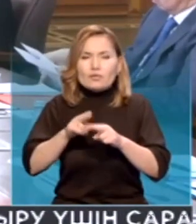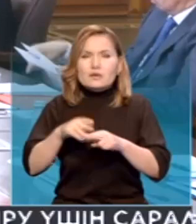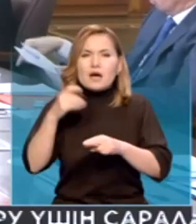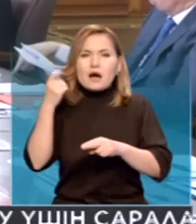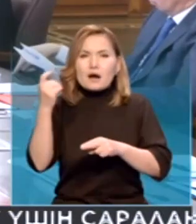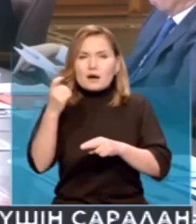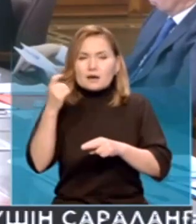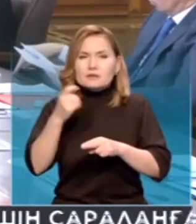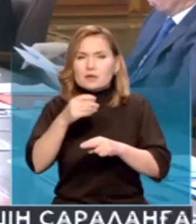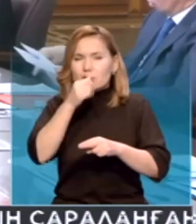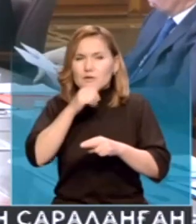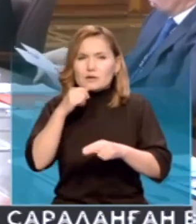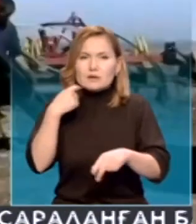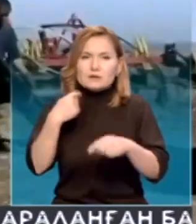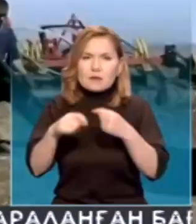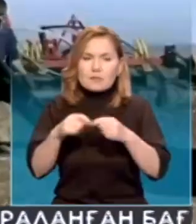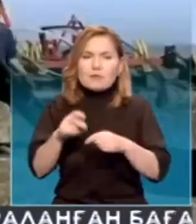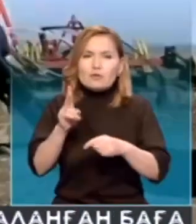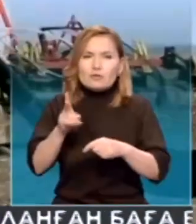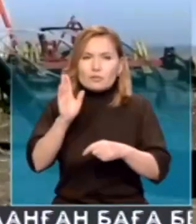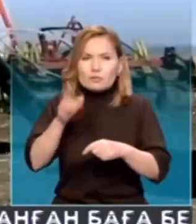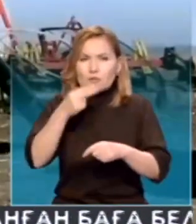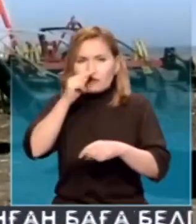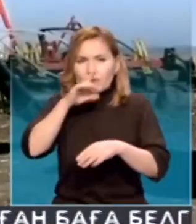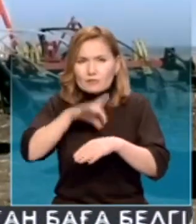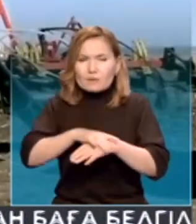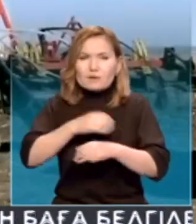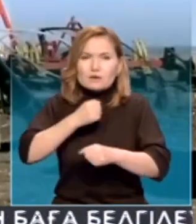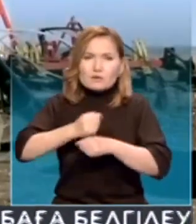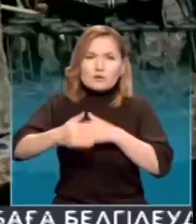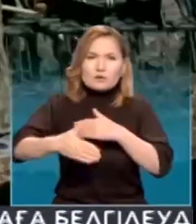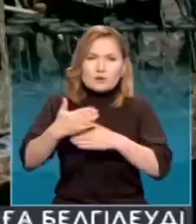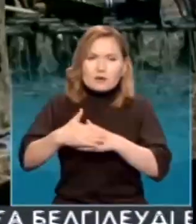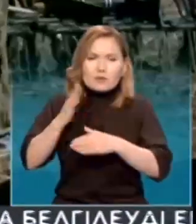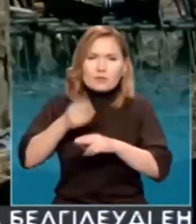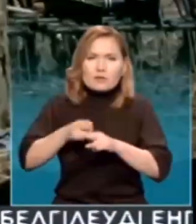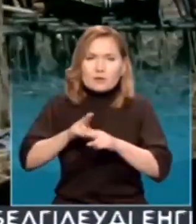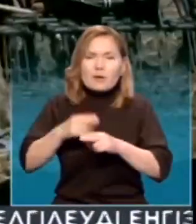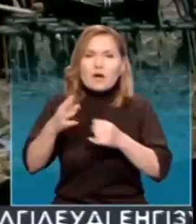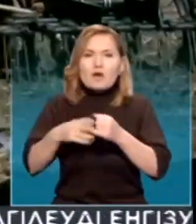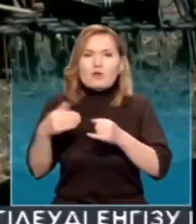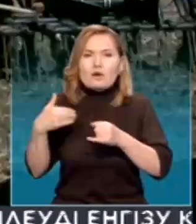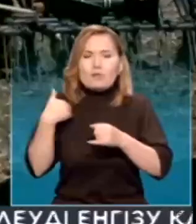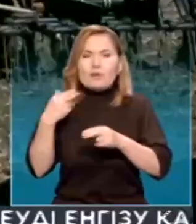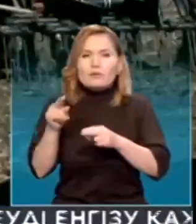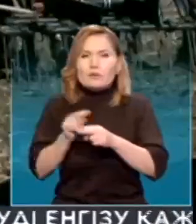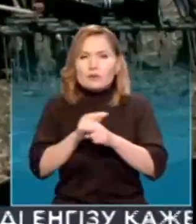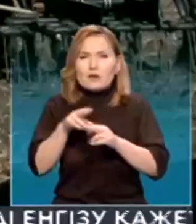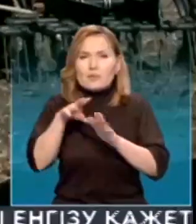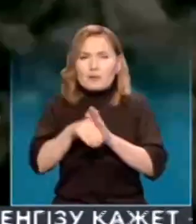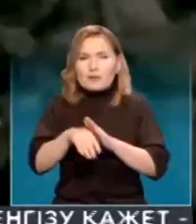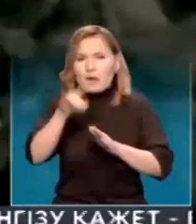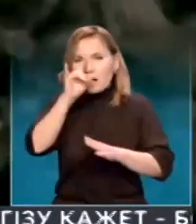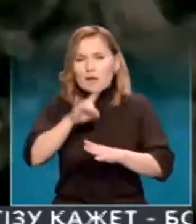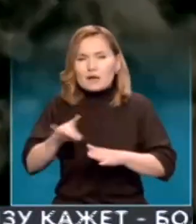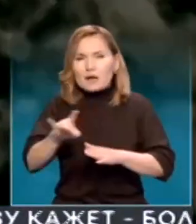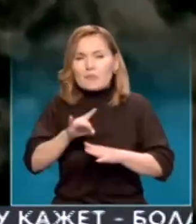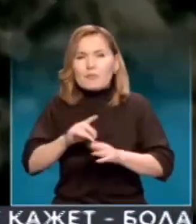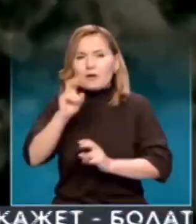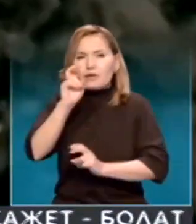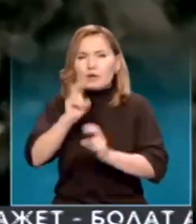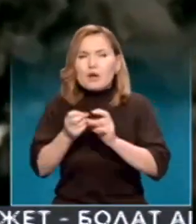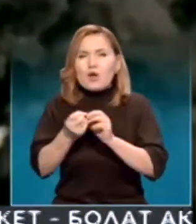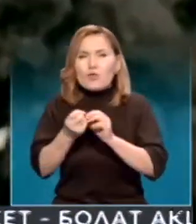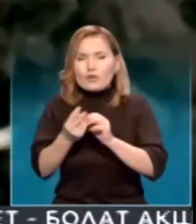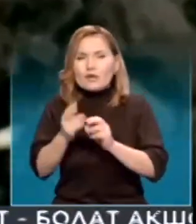барынша қатаң шара қолдану қажет. Агро саладағы тағы бір проблема тыңайтқыштарды пайдаланбау. Қазір елімізде тыңайтқыш өндіретін